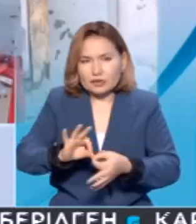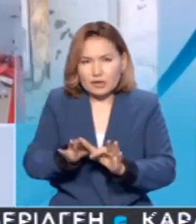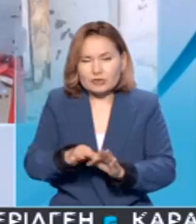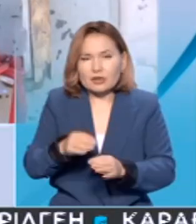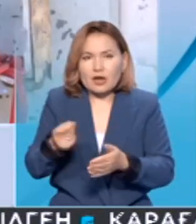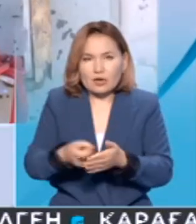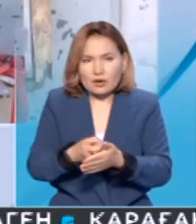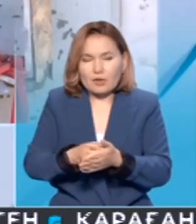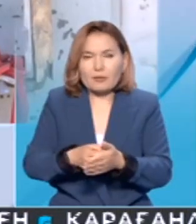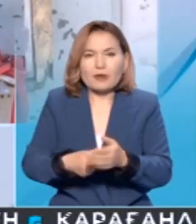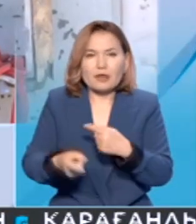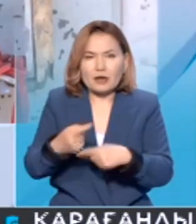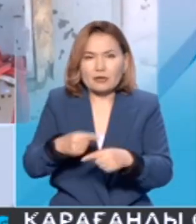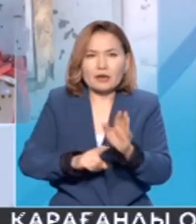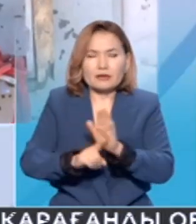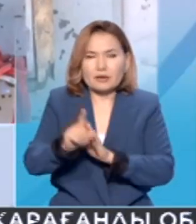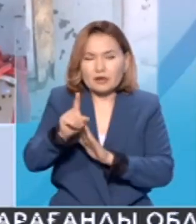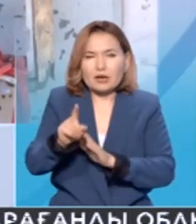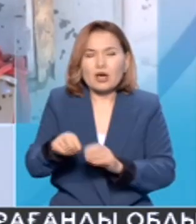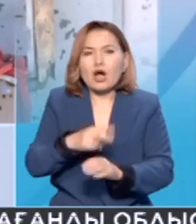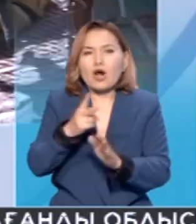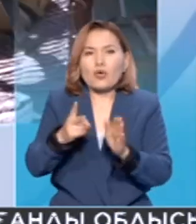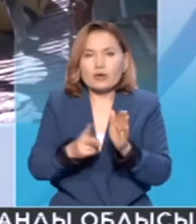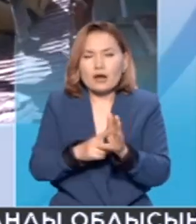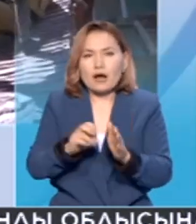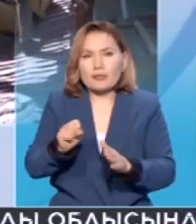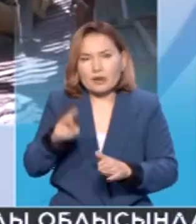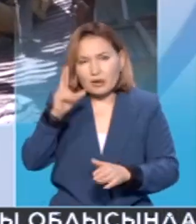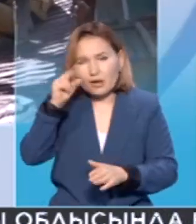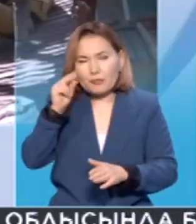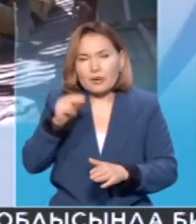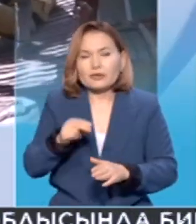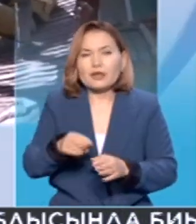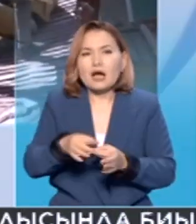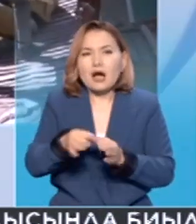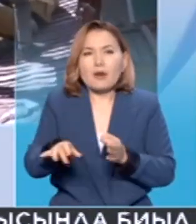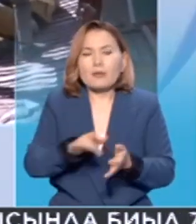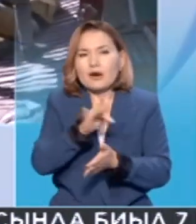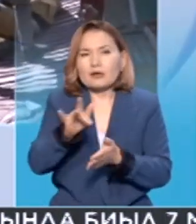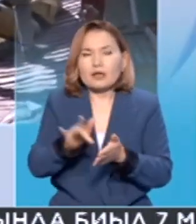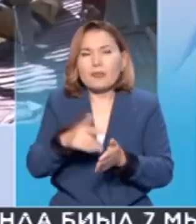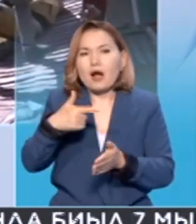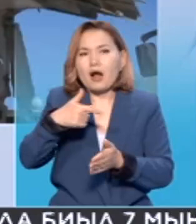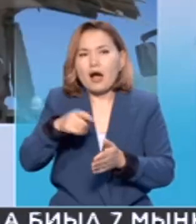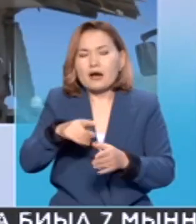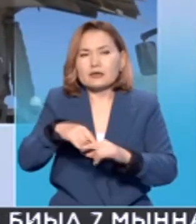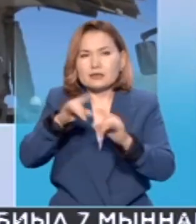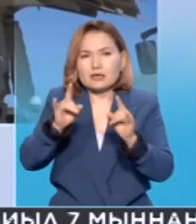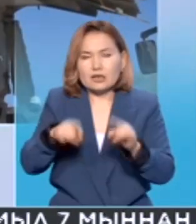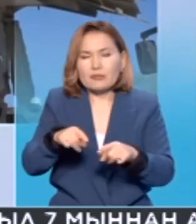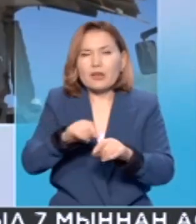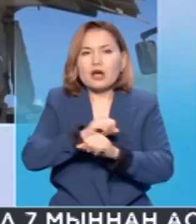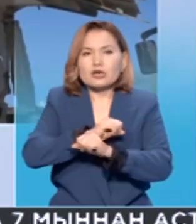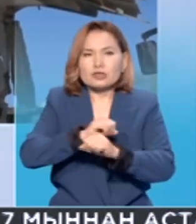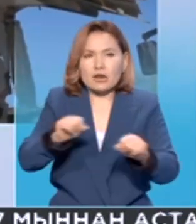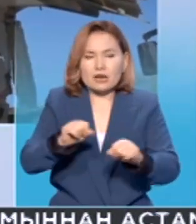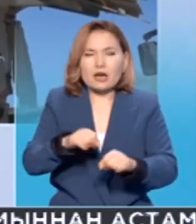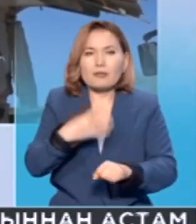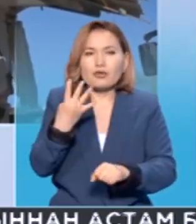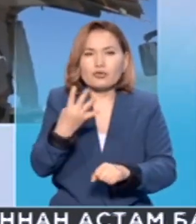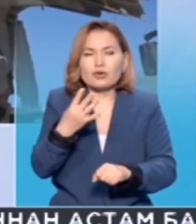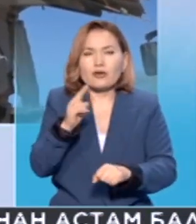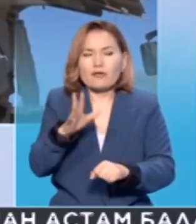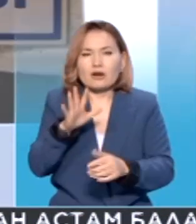қабылданды. Еске салайын, 17 сәуір күні Жаңаөзен қаласында газ жарылып, 4 пәтер жермен жексен болған